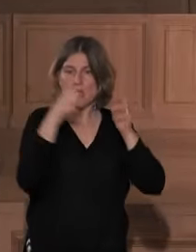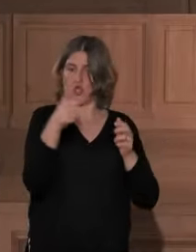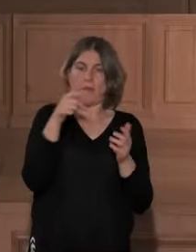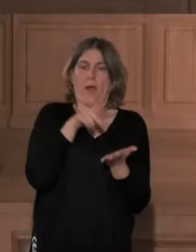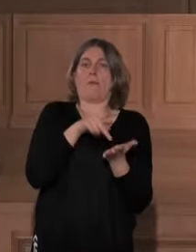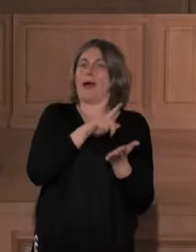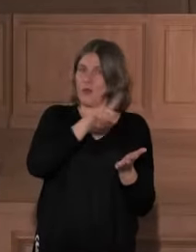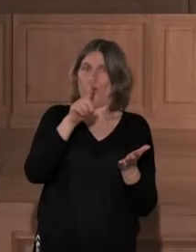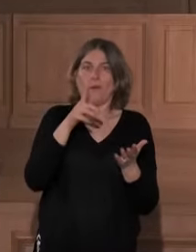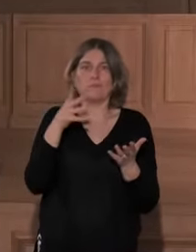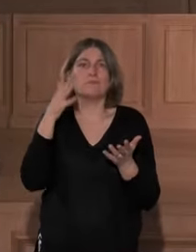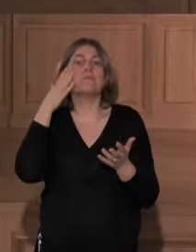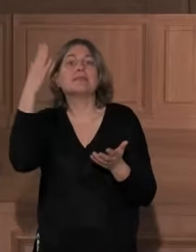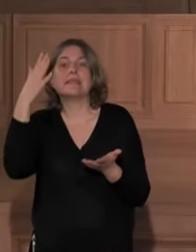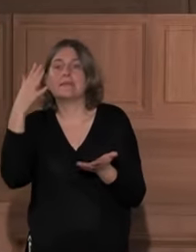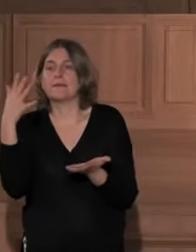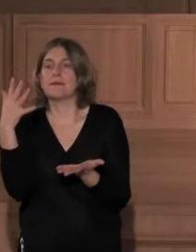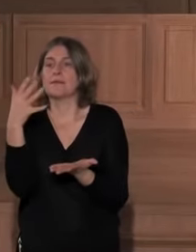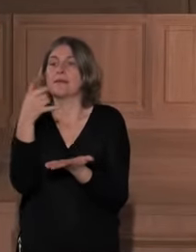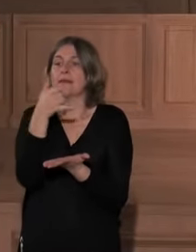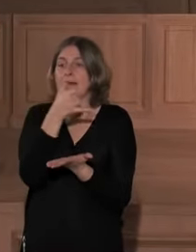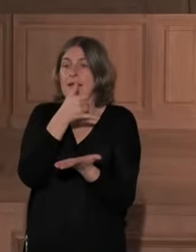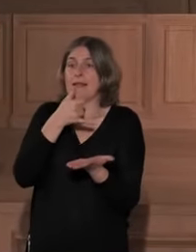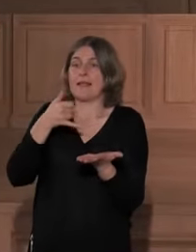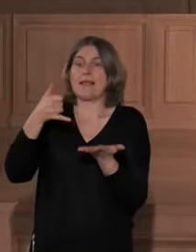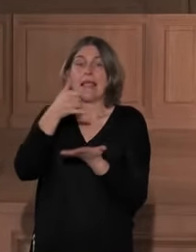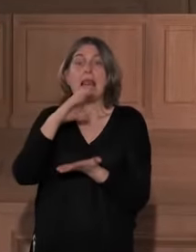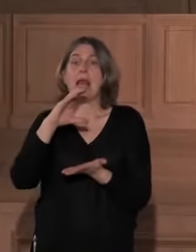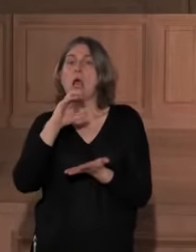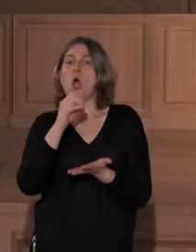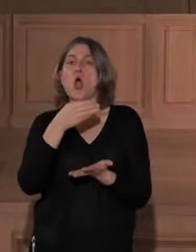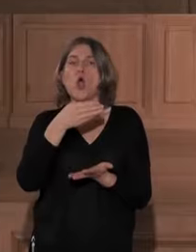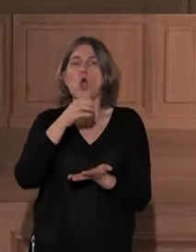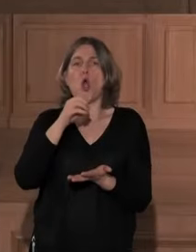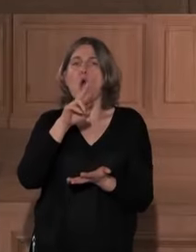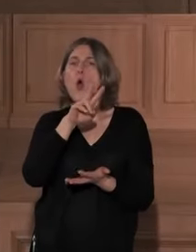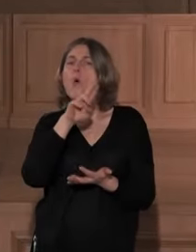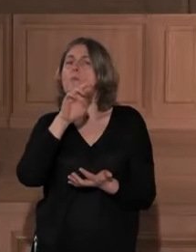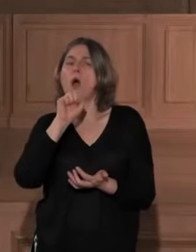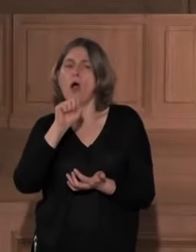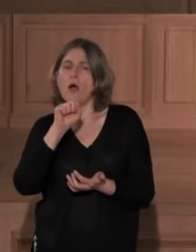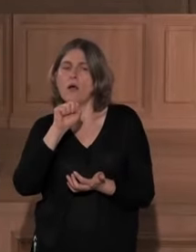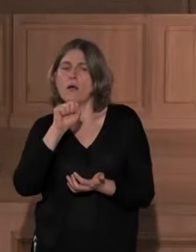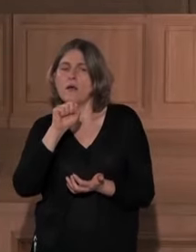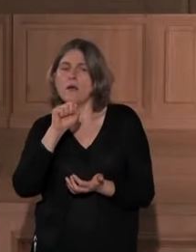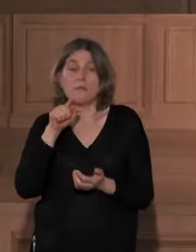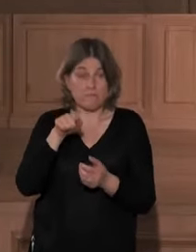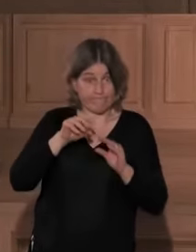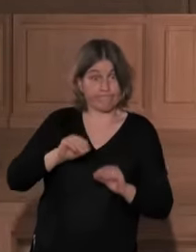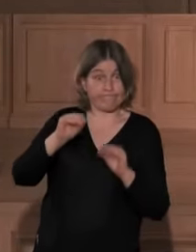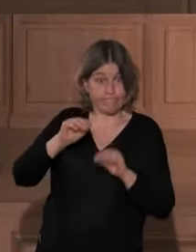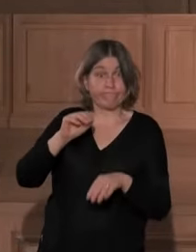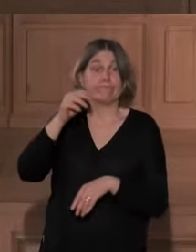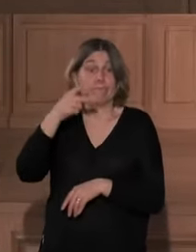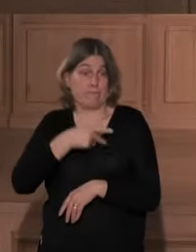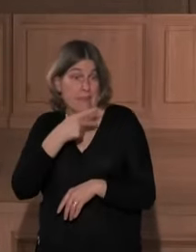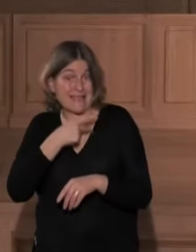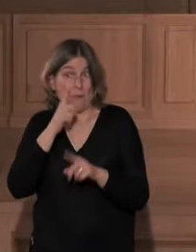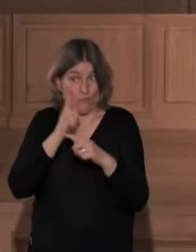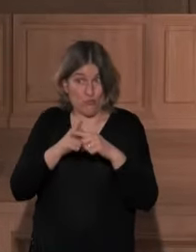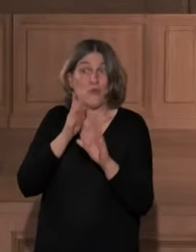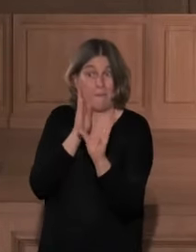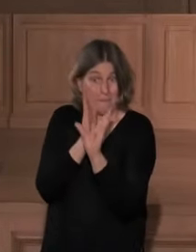Et quand les îles du Comore, on les a en Zoom, et quand on forme les médecins et les psychologues pour qu'ils s'occupent de l'autisme et qu'ils